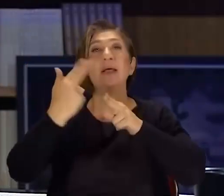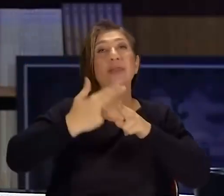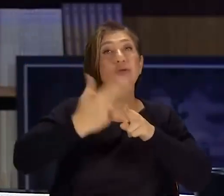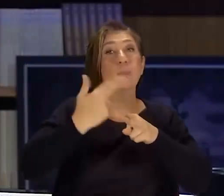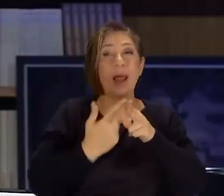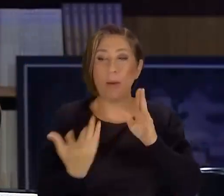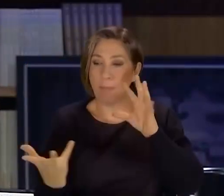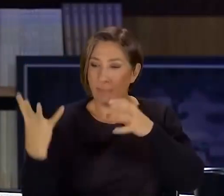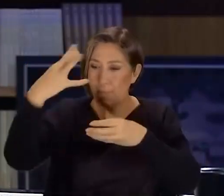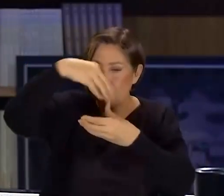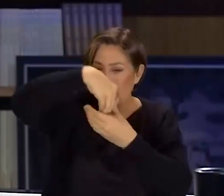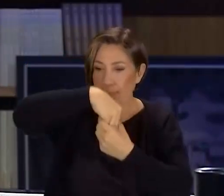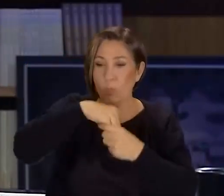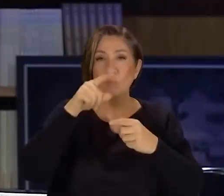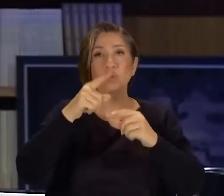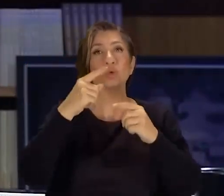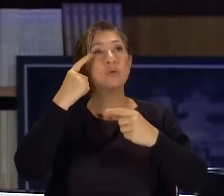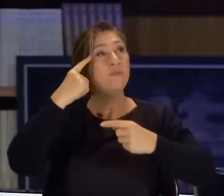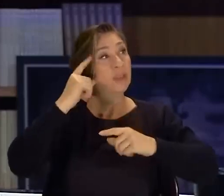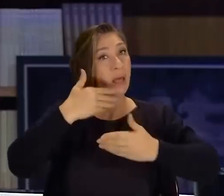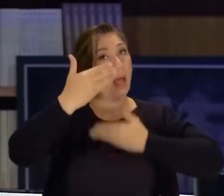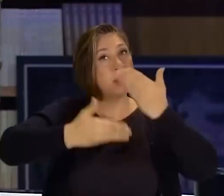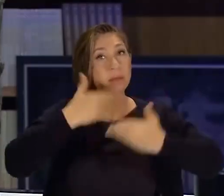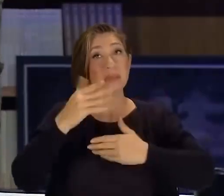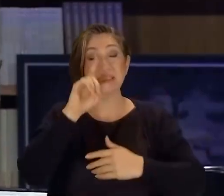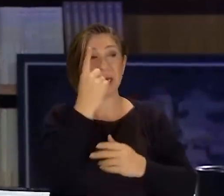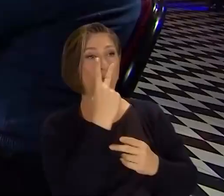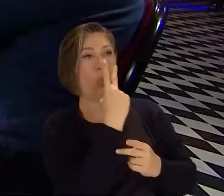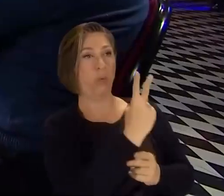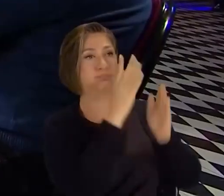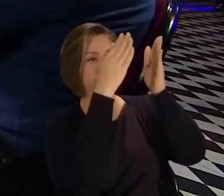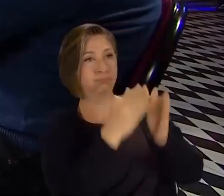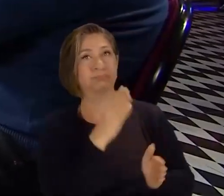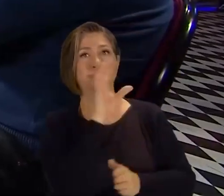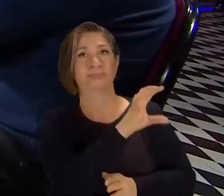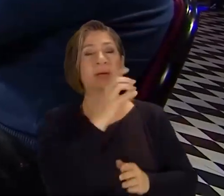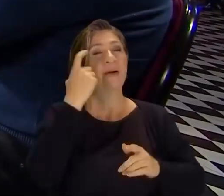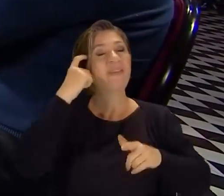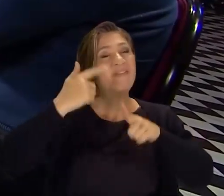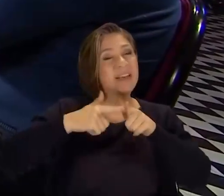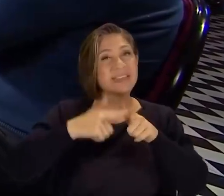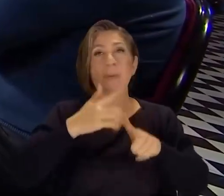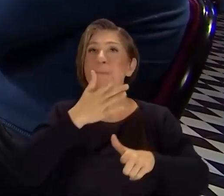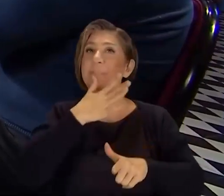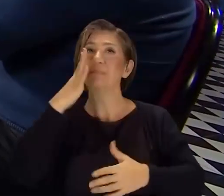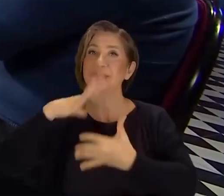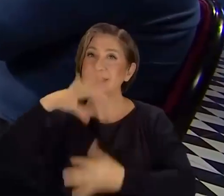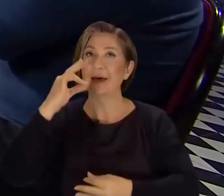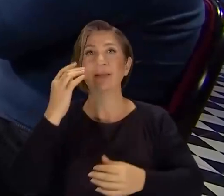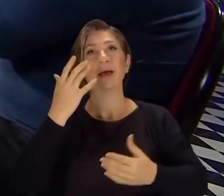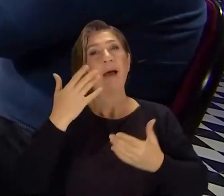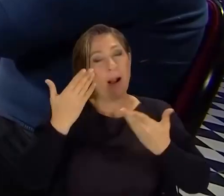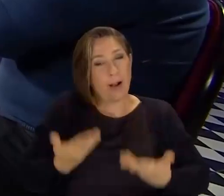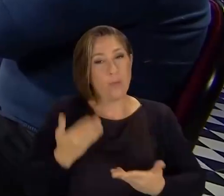ve tecrübelerle birleştirerek Bunu yorumlaması sadece ona özgü bir takım felsefeciler ya da bilim insanları ya da